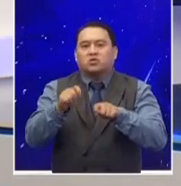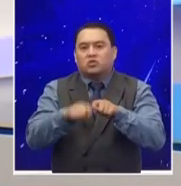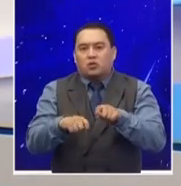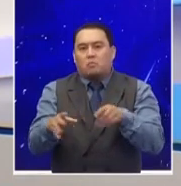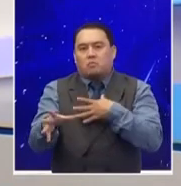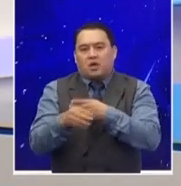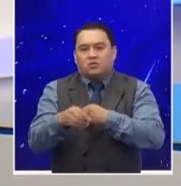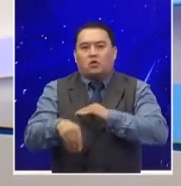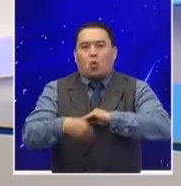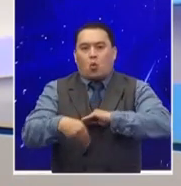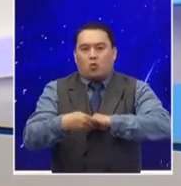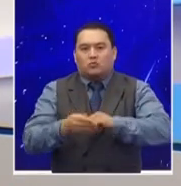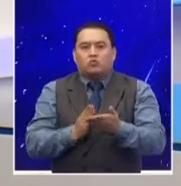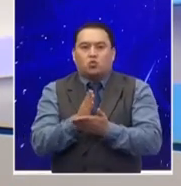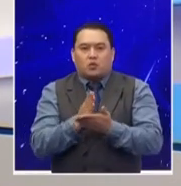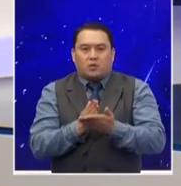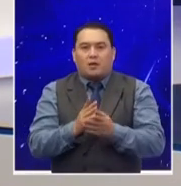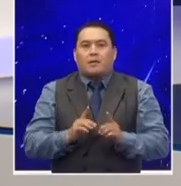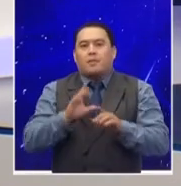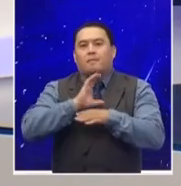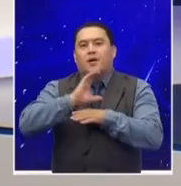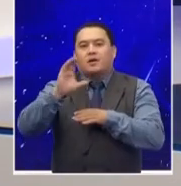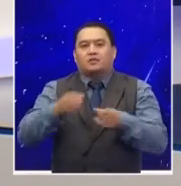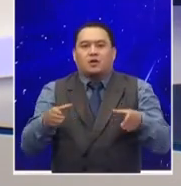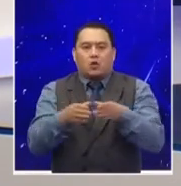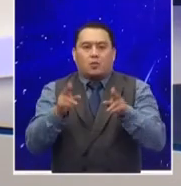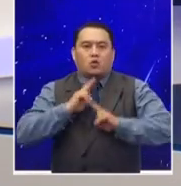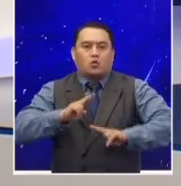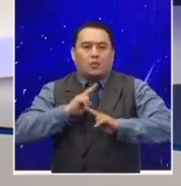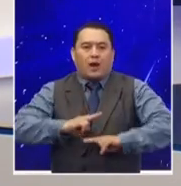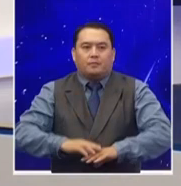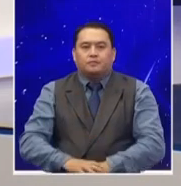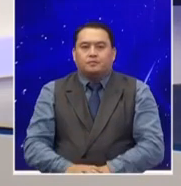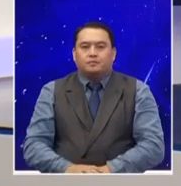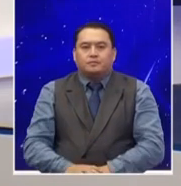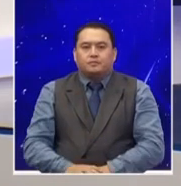с дорожниками и антикоррупционной службой на место выехала и наша съемочная группа.